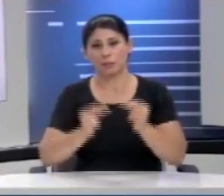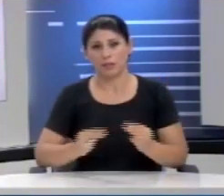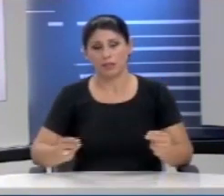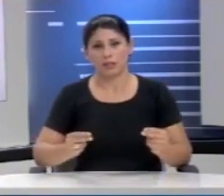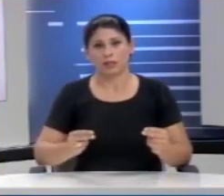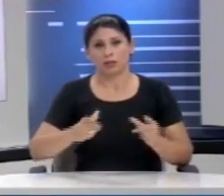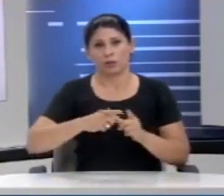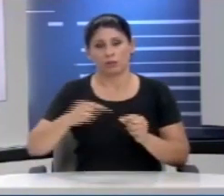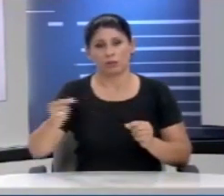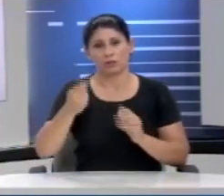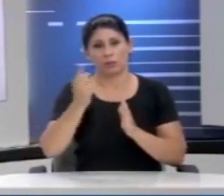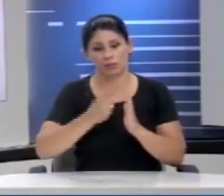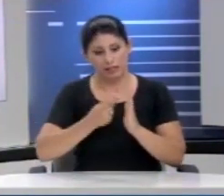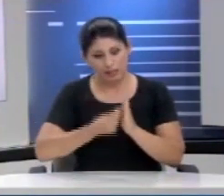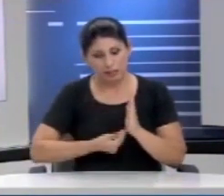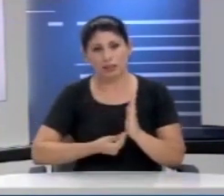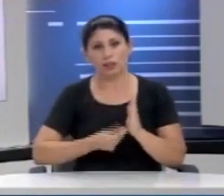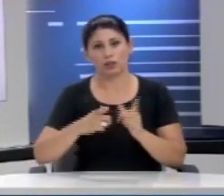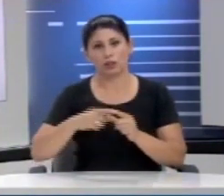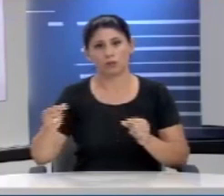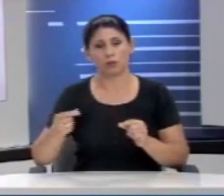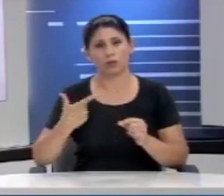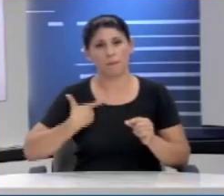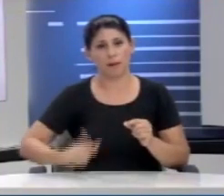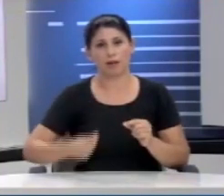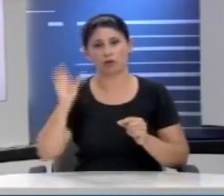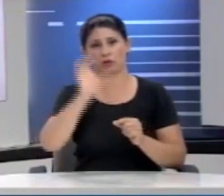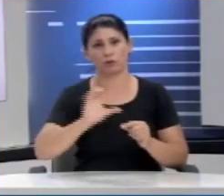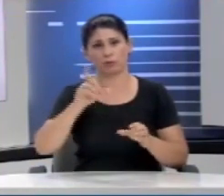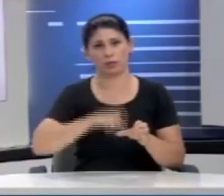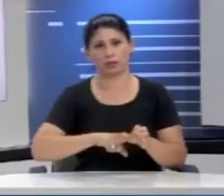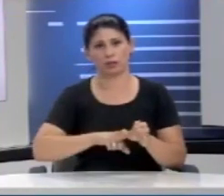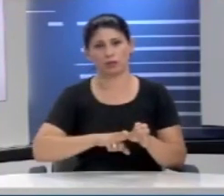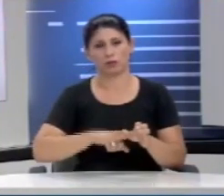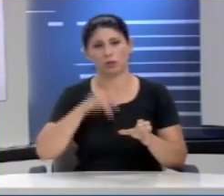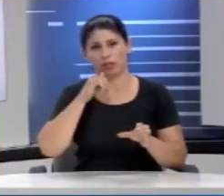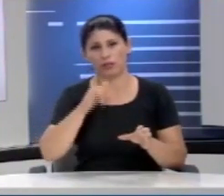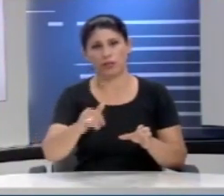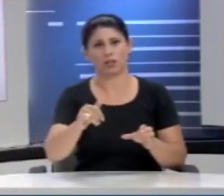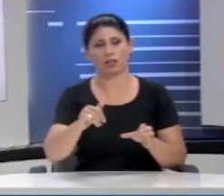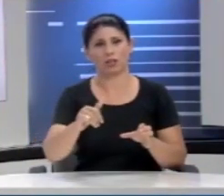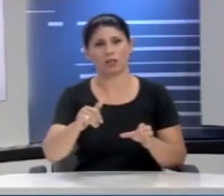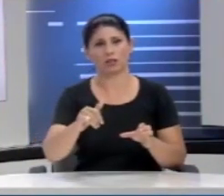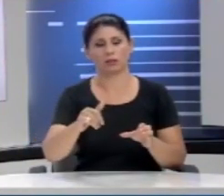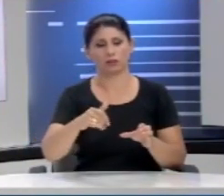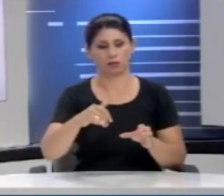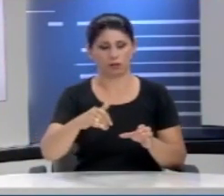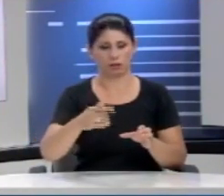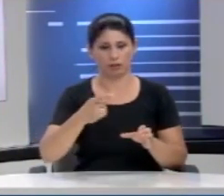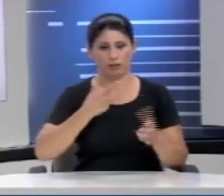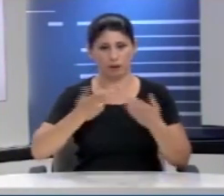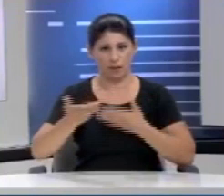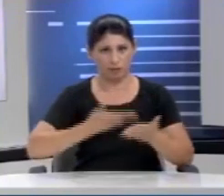του Κυπριακού με κριτήριο ότι η Κύπρος είναι μέλος της Ευρωπαϊκής Ένωσης. Οι διαρκείς διακοινωτικές